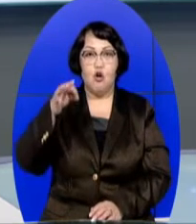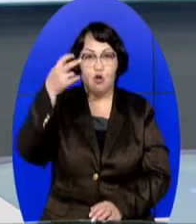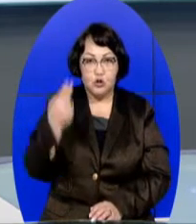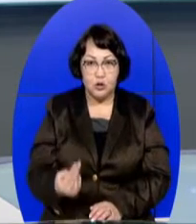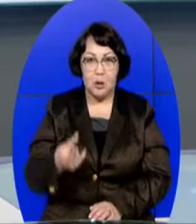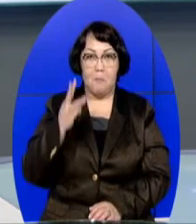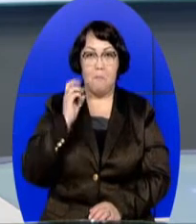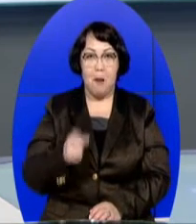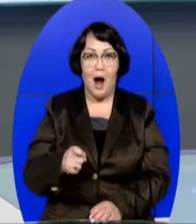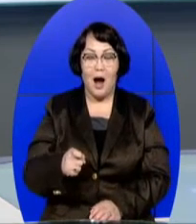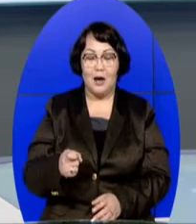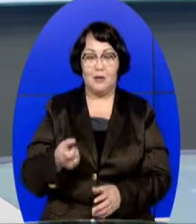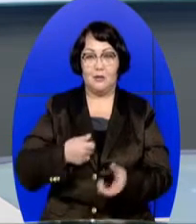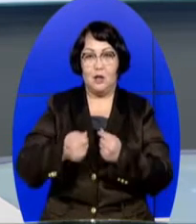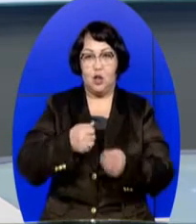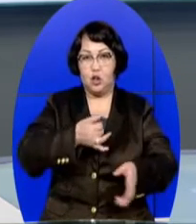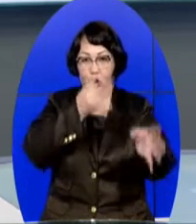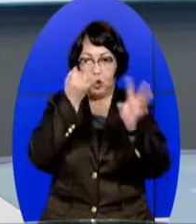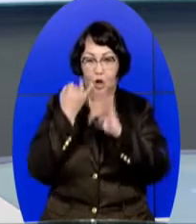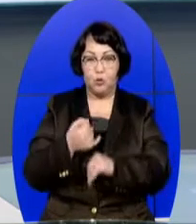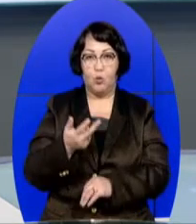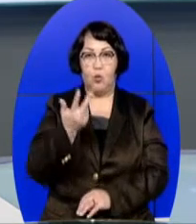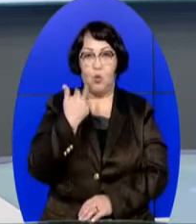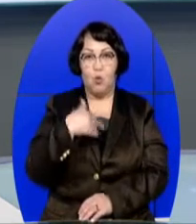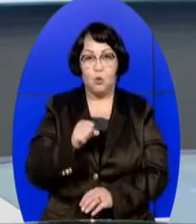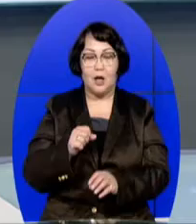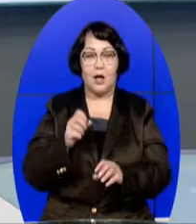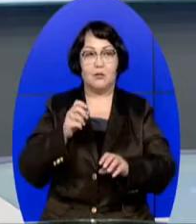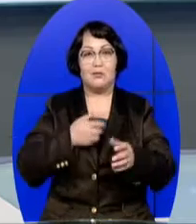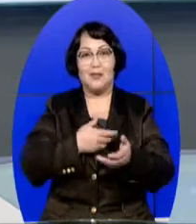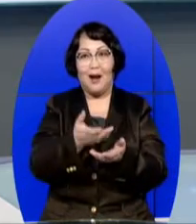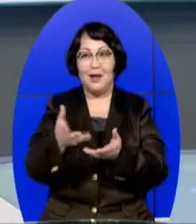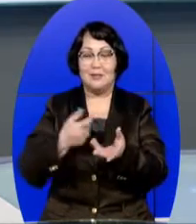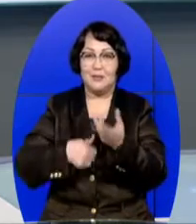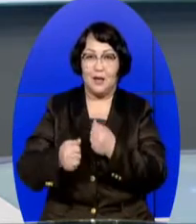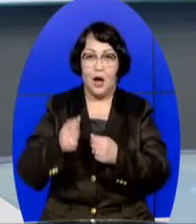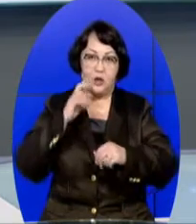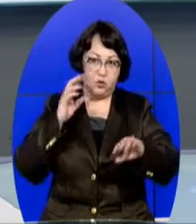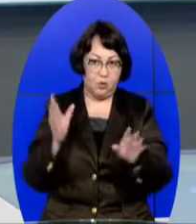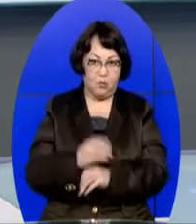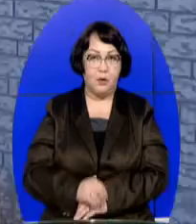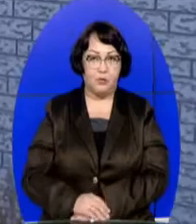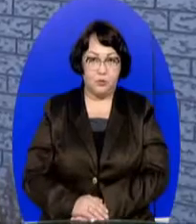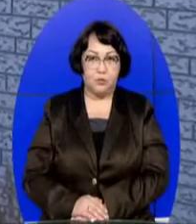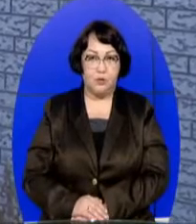3 удаагийн түгээлтээр тарааж иргэдэд худалдаалах ажлыг зохион байгуулж байна.